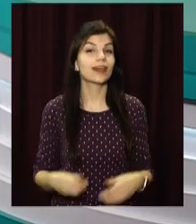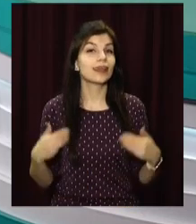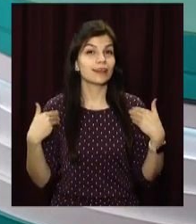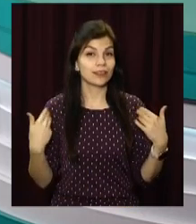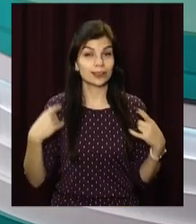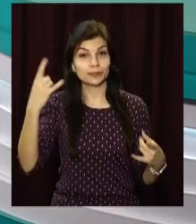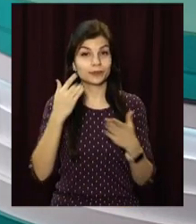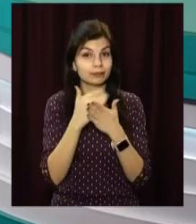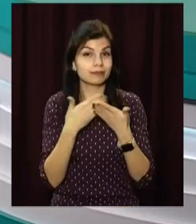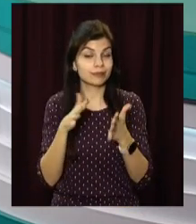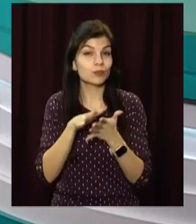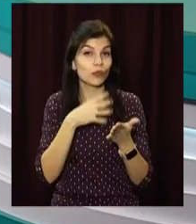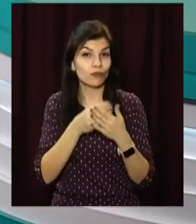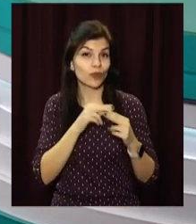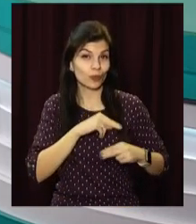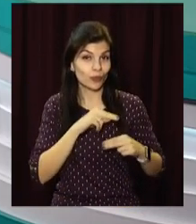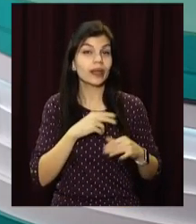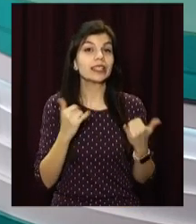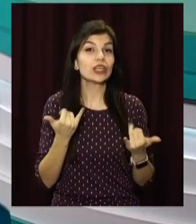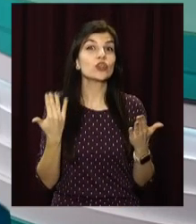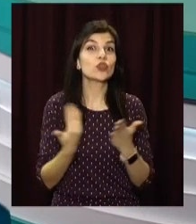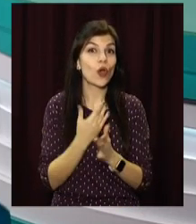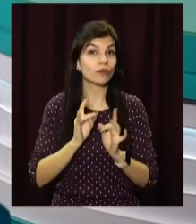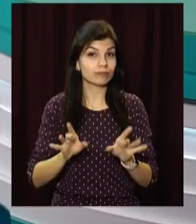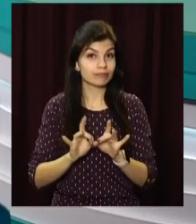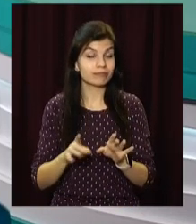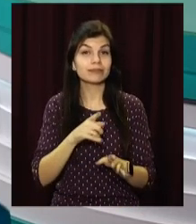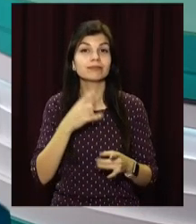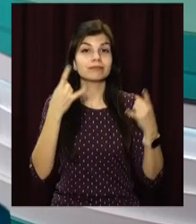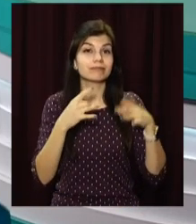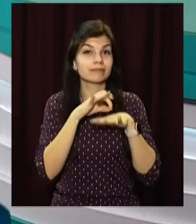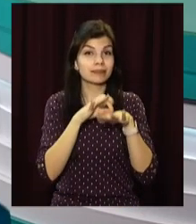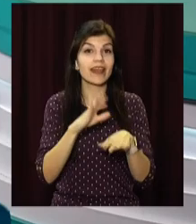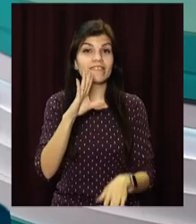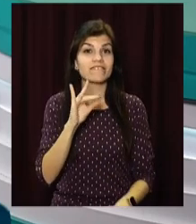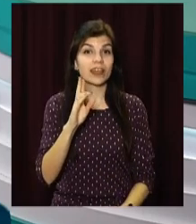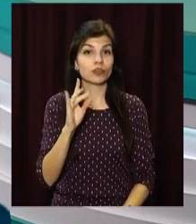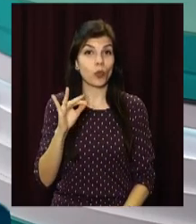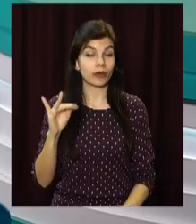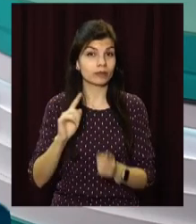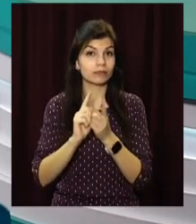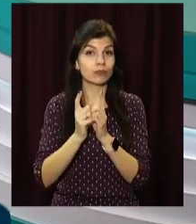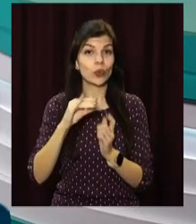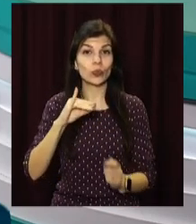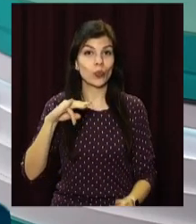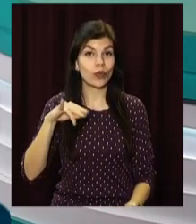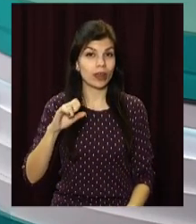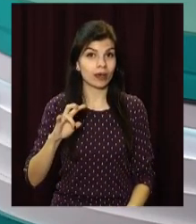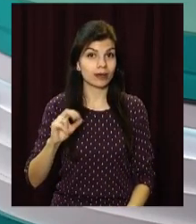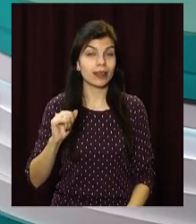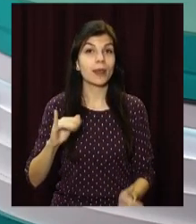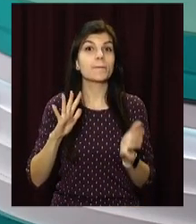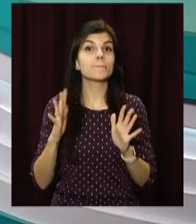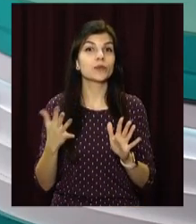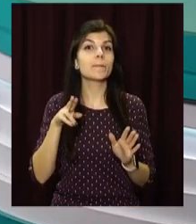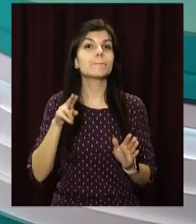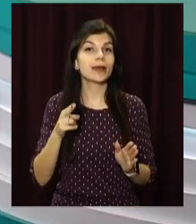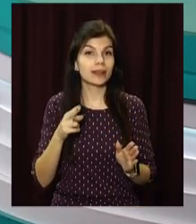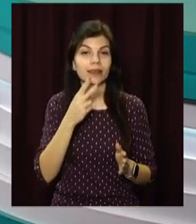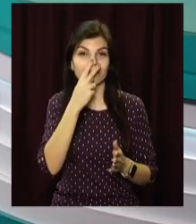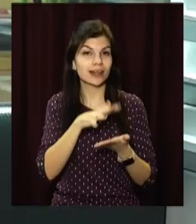Вітаю! Відкритий продовжує свою роботу. І зараз новини. Для вас працюють Вікторія Вахрушина та сурдоперекладачка Юліана Пуховкіна. І про події